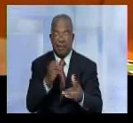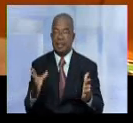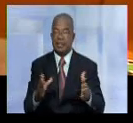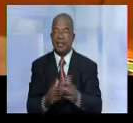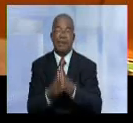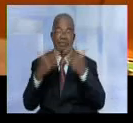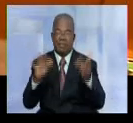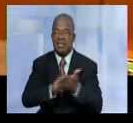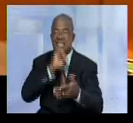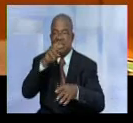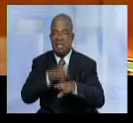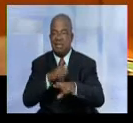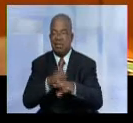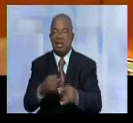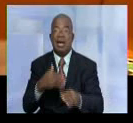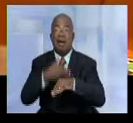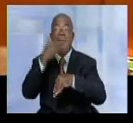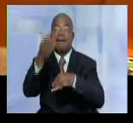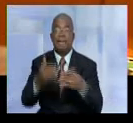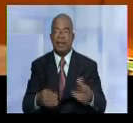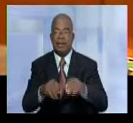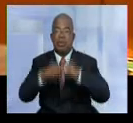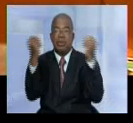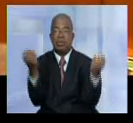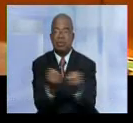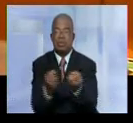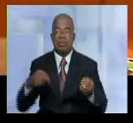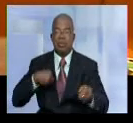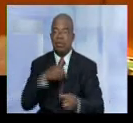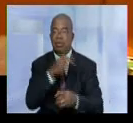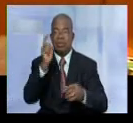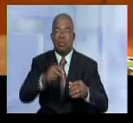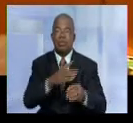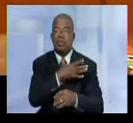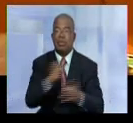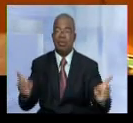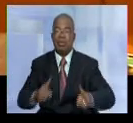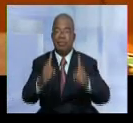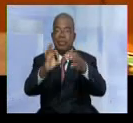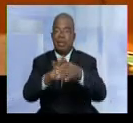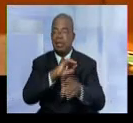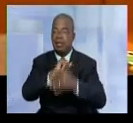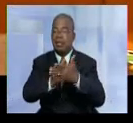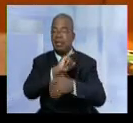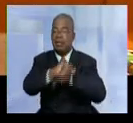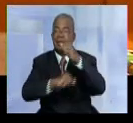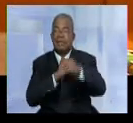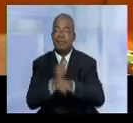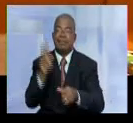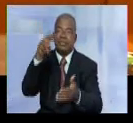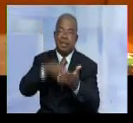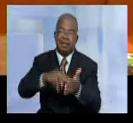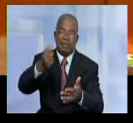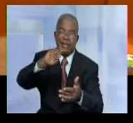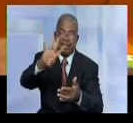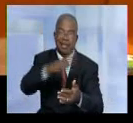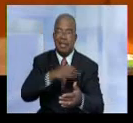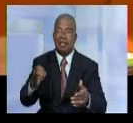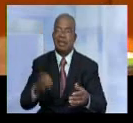grande. En plus du social, nous devrons, au cours de cette année 2014, renforcer la